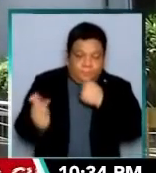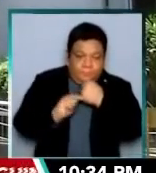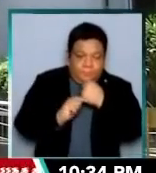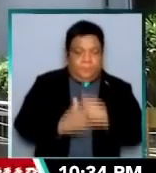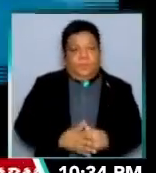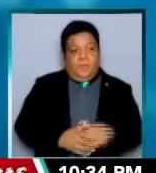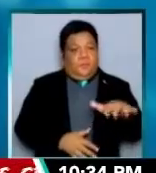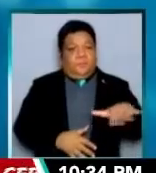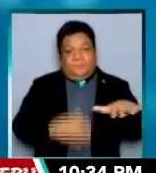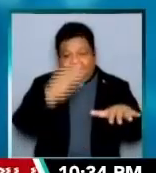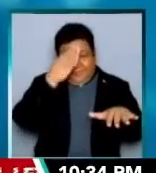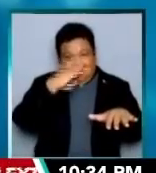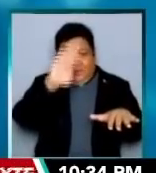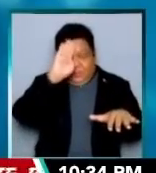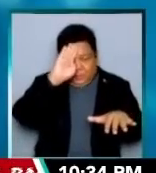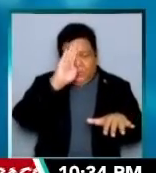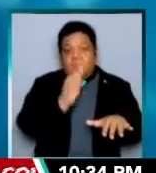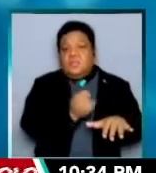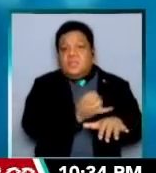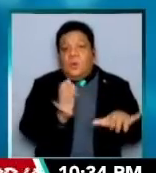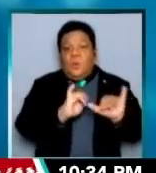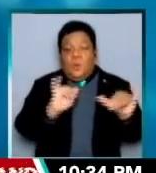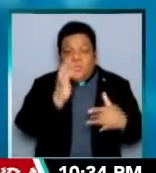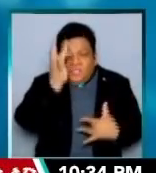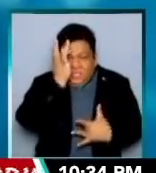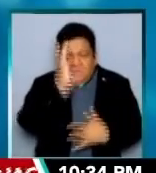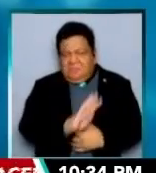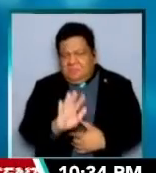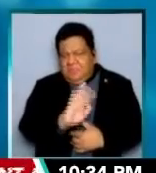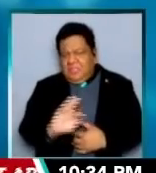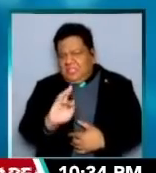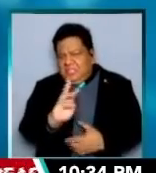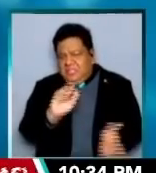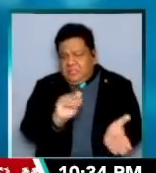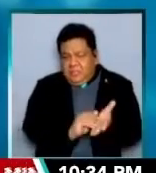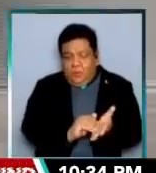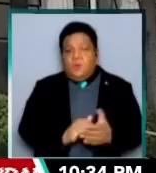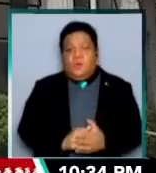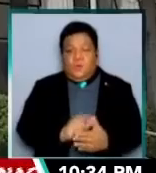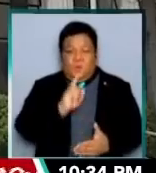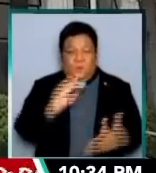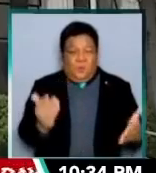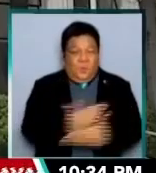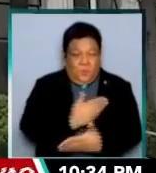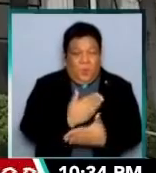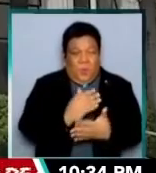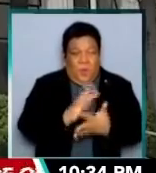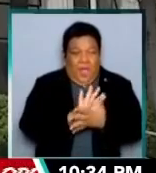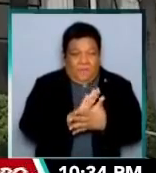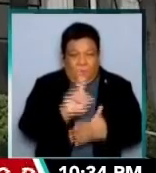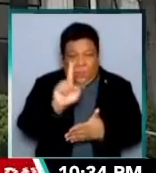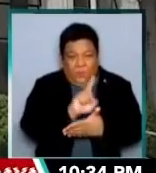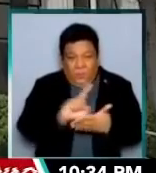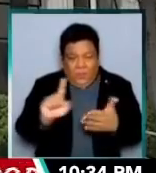active cases. Nasa 486% din ang itinaas ng kanilang new cases sa loob ng isang linggo. Sa Rizal, mahigit 10,000 na